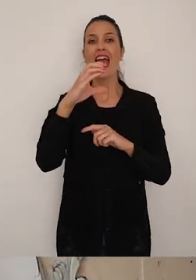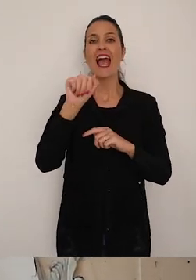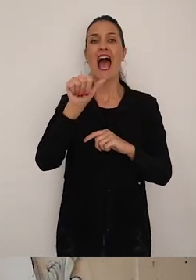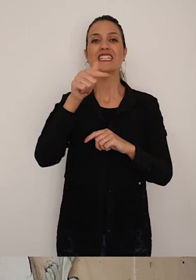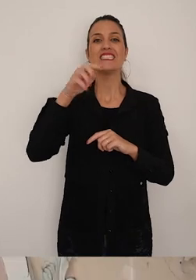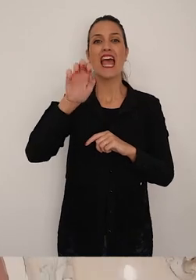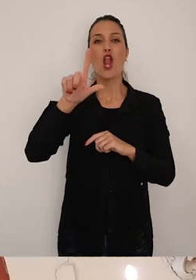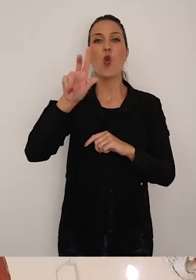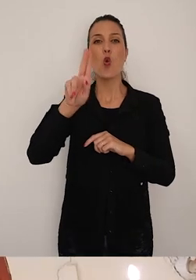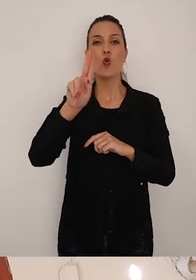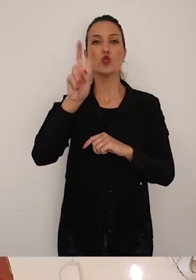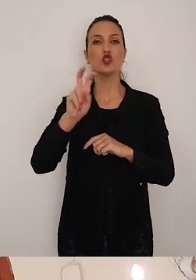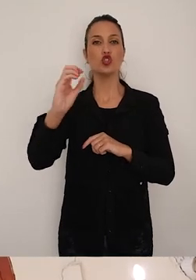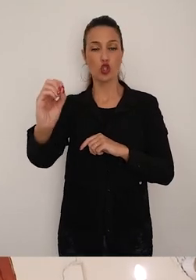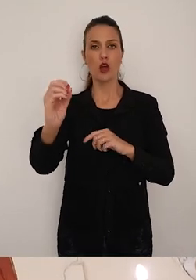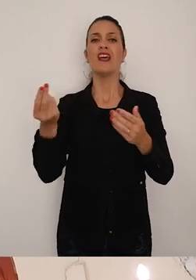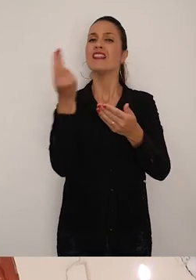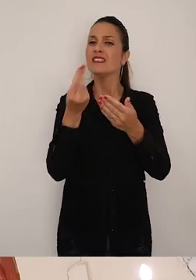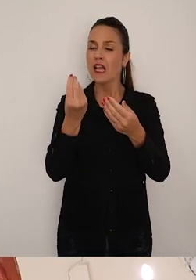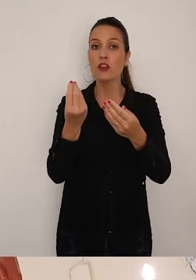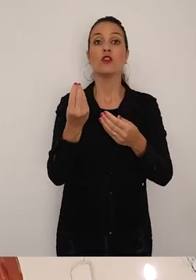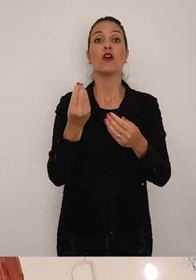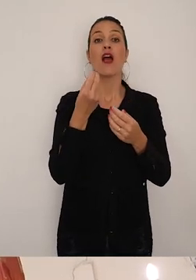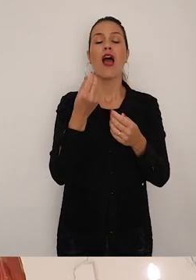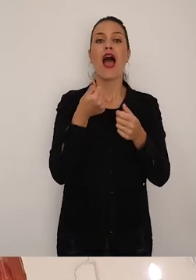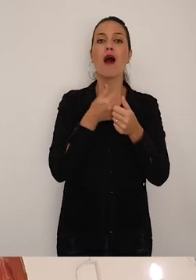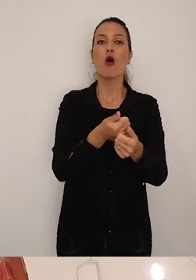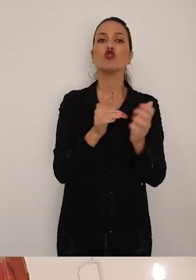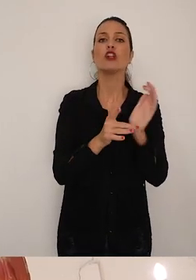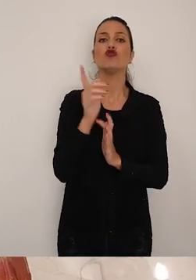che raffigurano gli apostoli di Gesù, Pietro e Paolo.